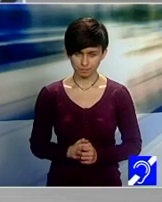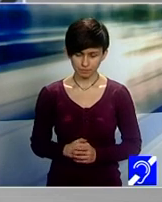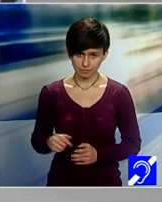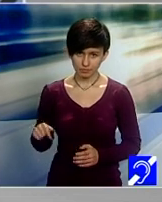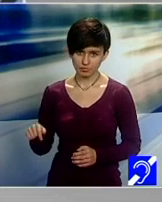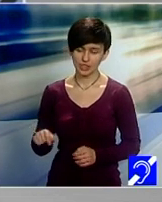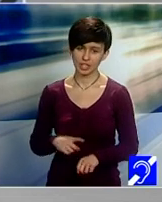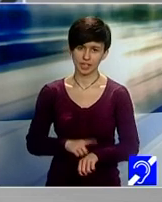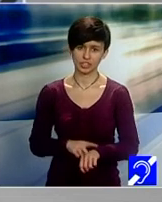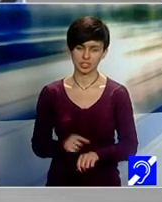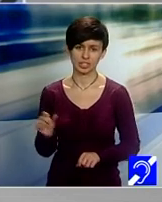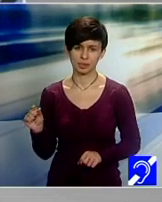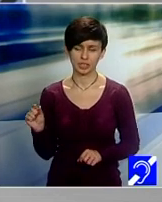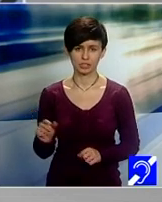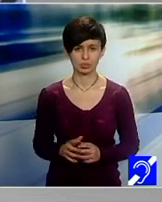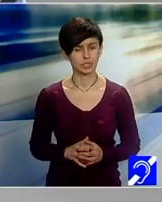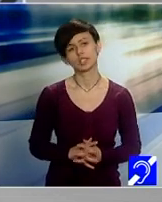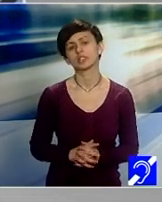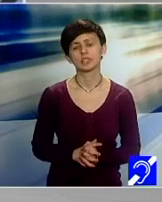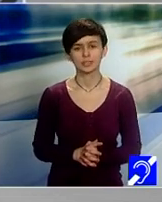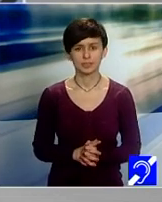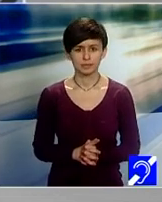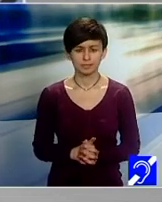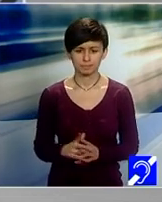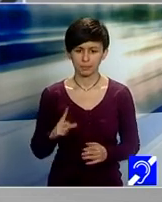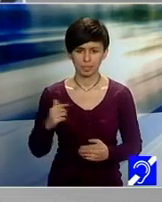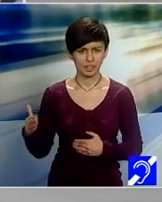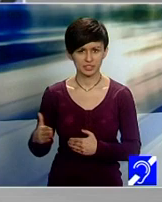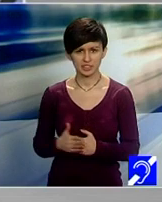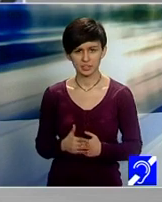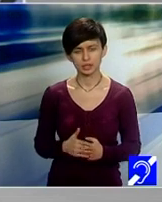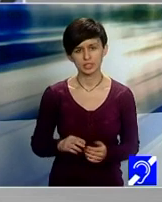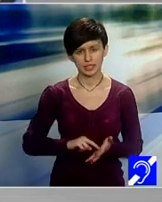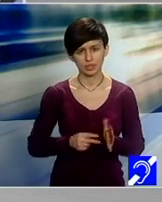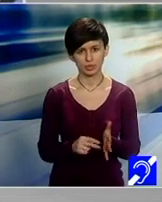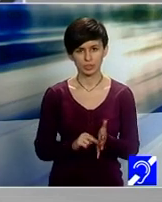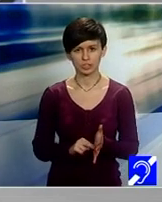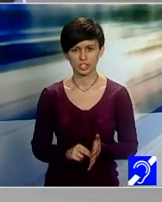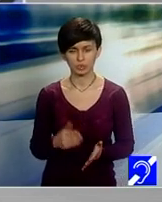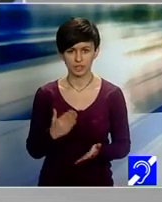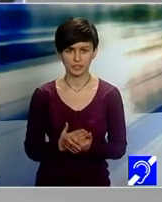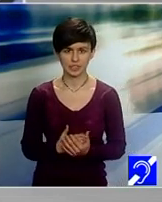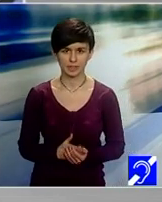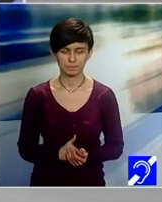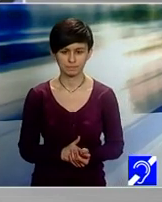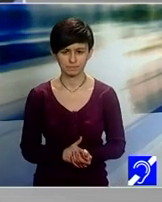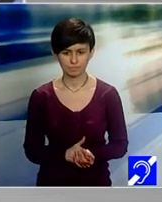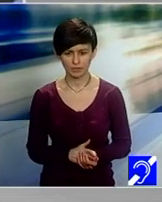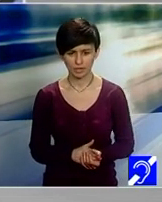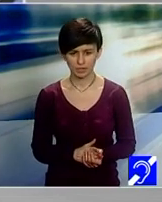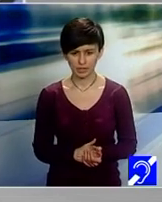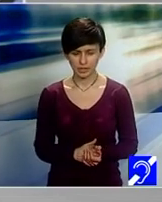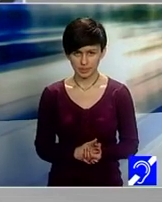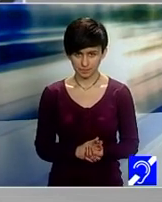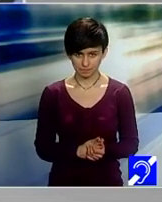termene scurte nu sunt însoțite de o procedură anume de urmat. Și la ce mă refer? Codul de procedură